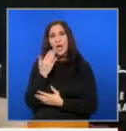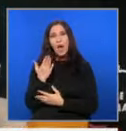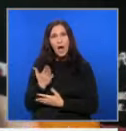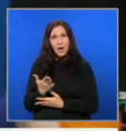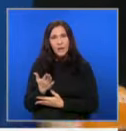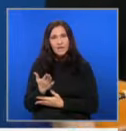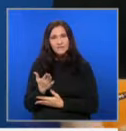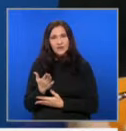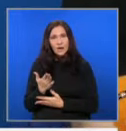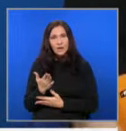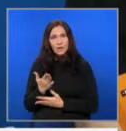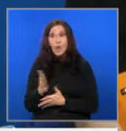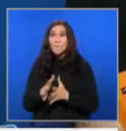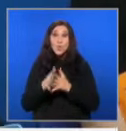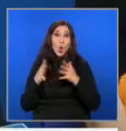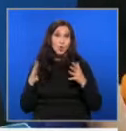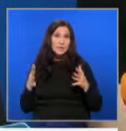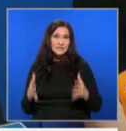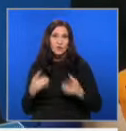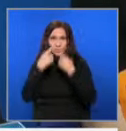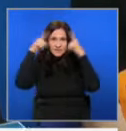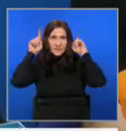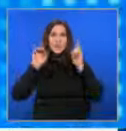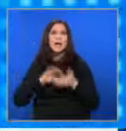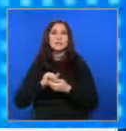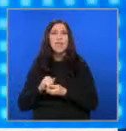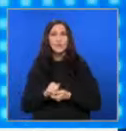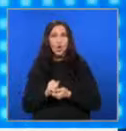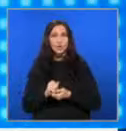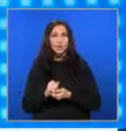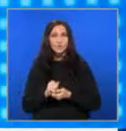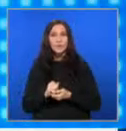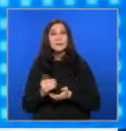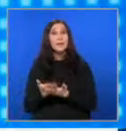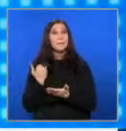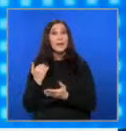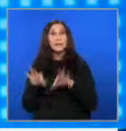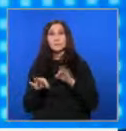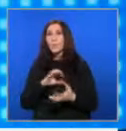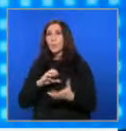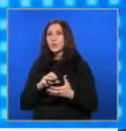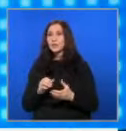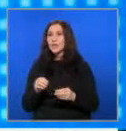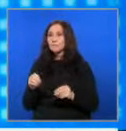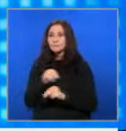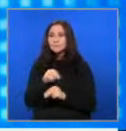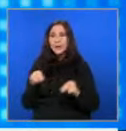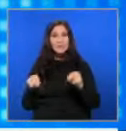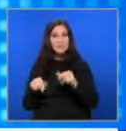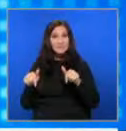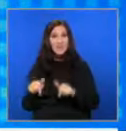харесва на мнозинството в Светия Синод. За предизборните политически размествания